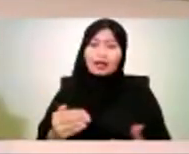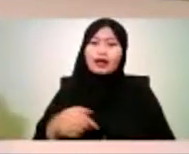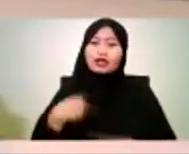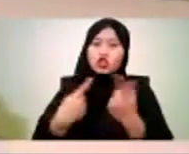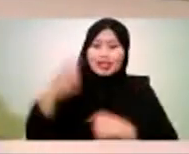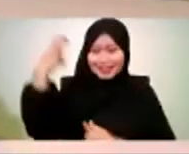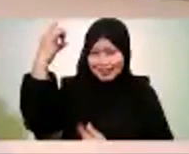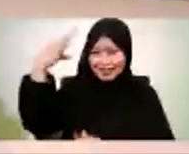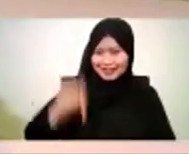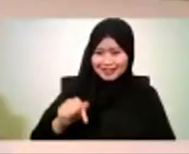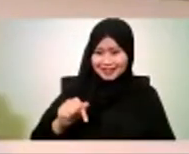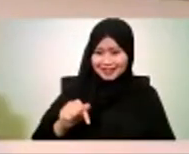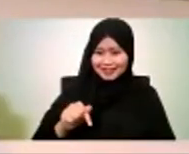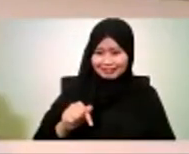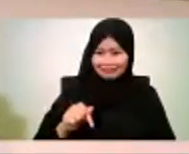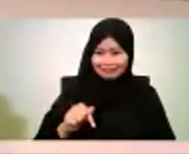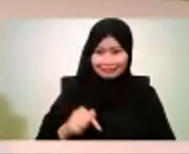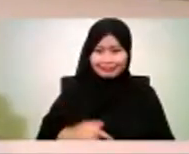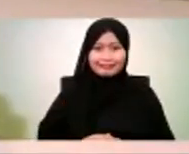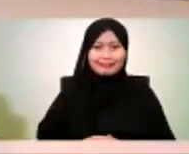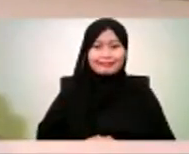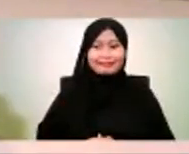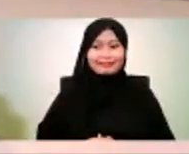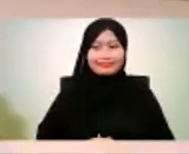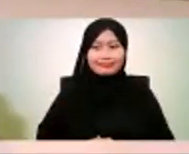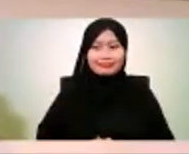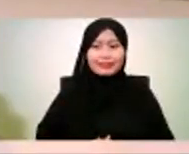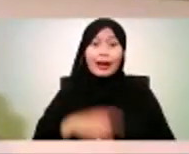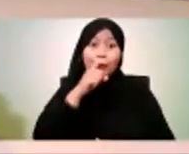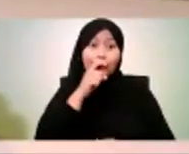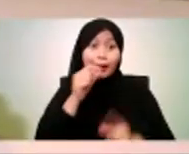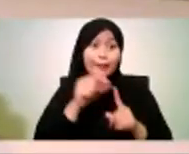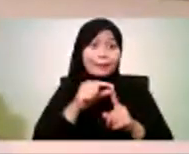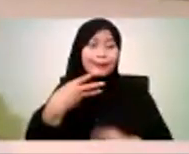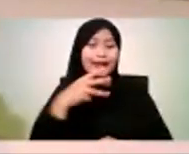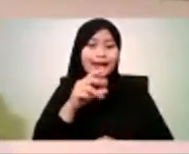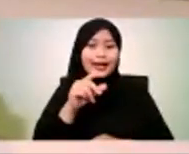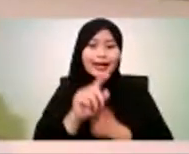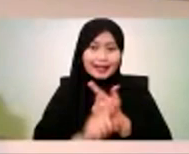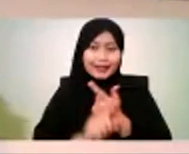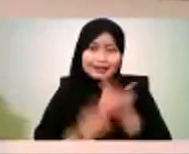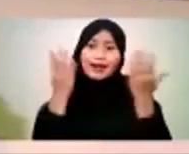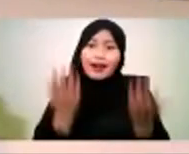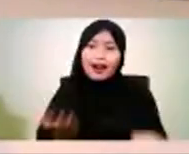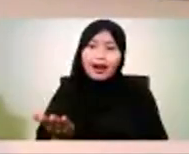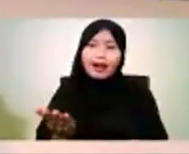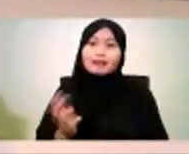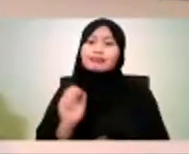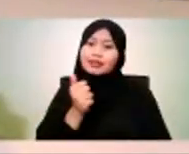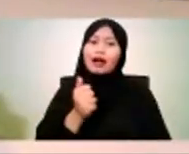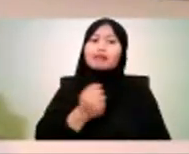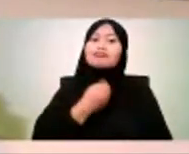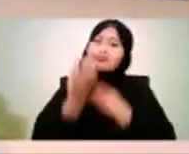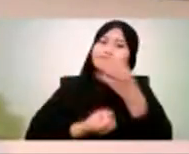diskusi siang hari ini Bapak Perry warjiyo kami persilahkan untuk dapat menyampaikan